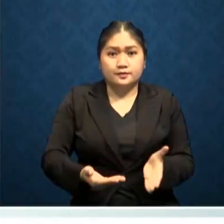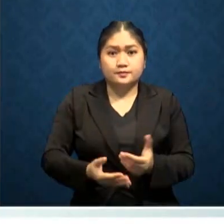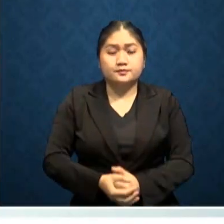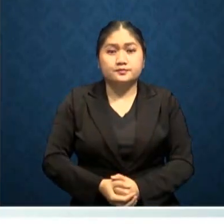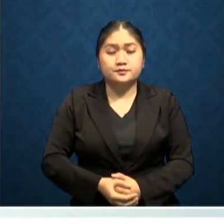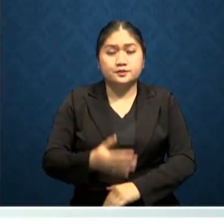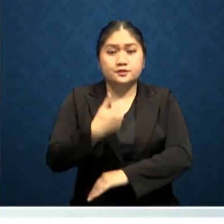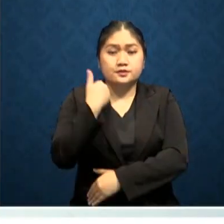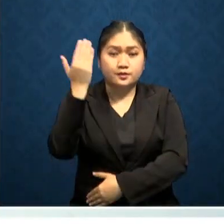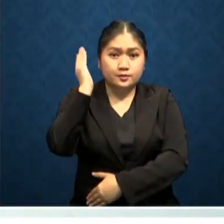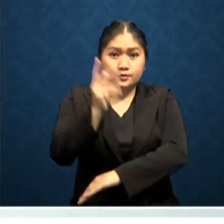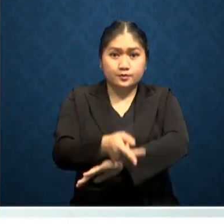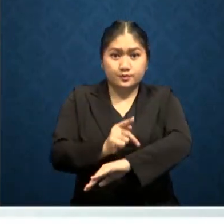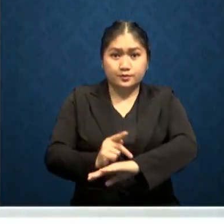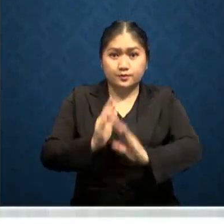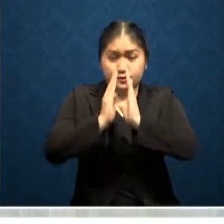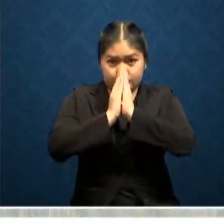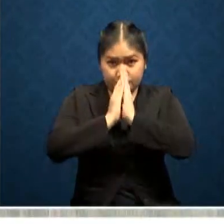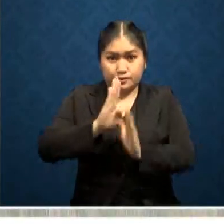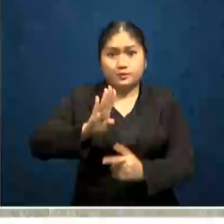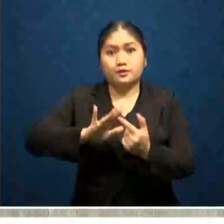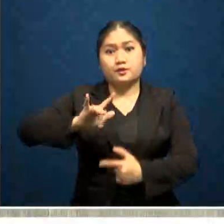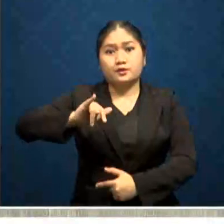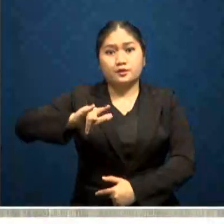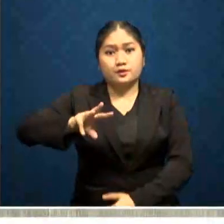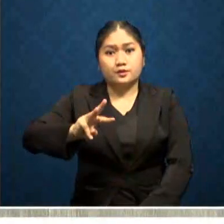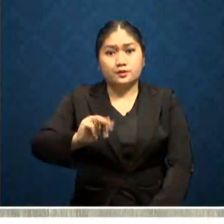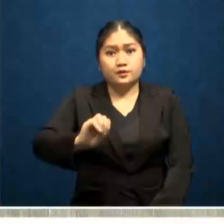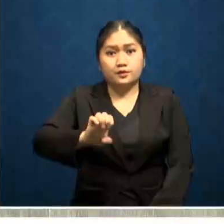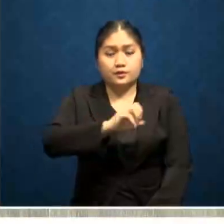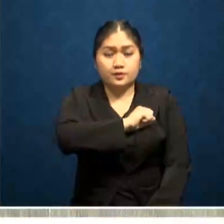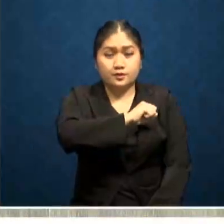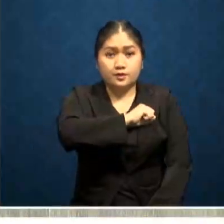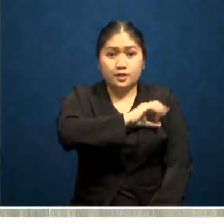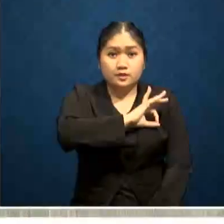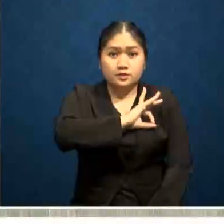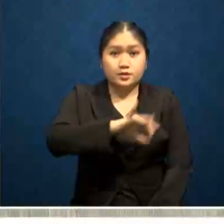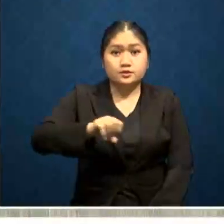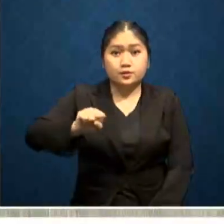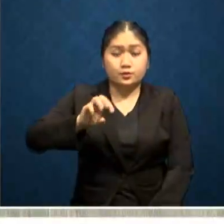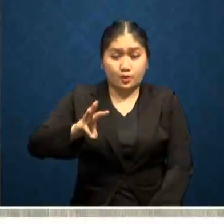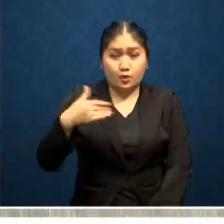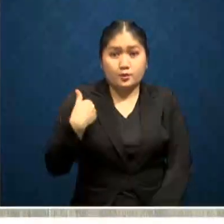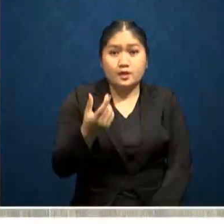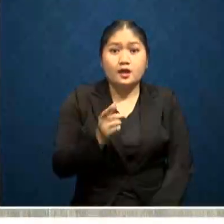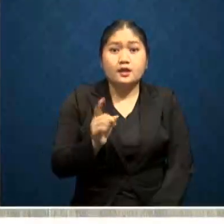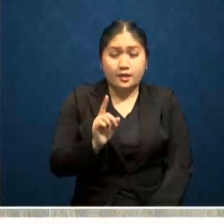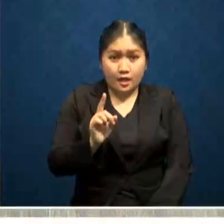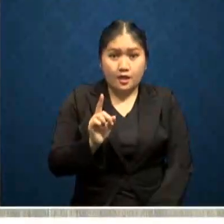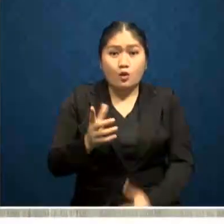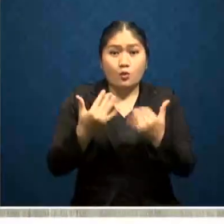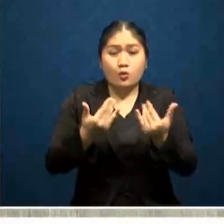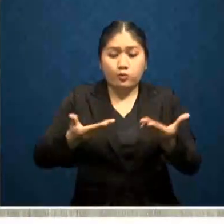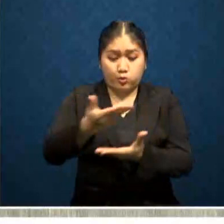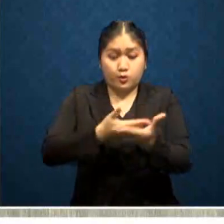กรเรีธรรฐานวิธิธภาที่ขอรบกัผมบมสุร vientข้อสมัติศฏวิธิทภาวิิภทขรบครับหนง